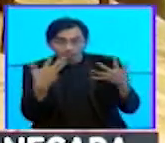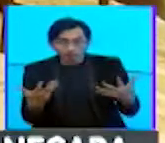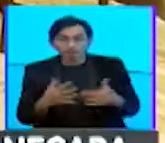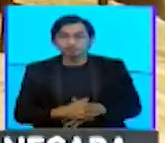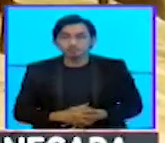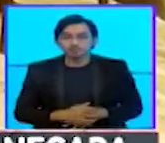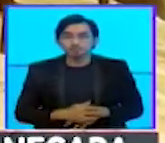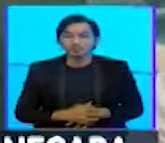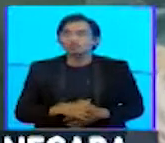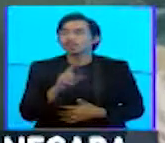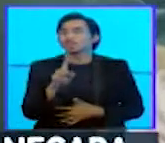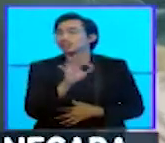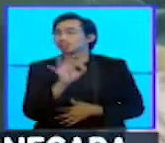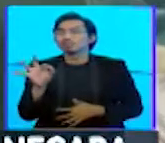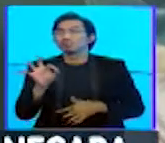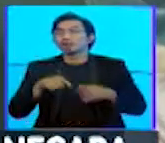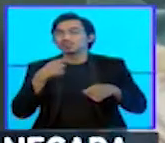1000 restoran Indonesia baru.